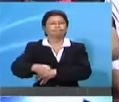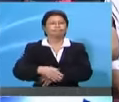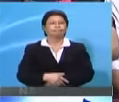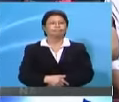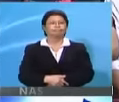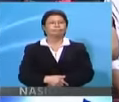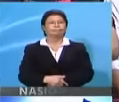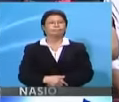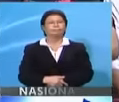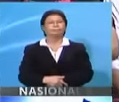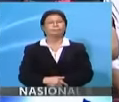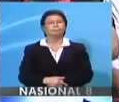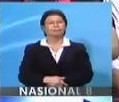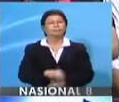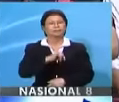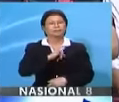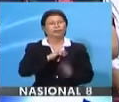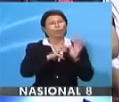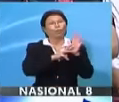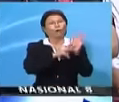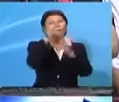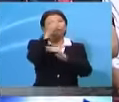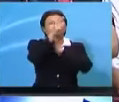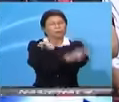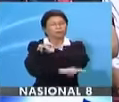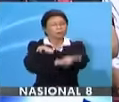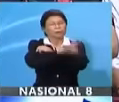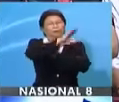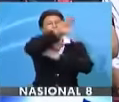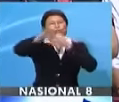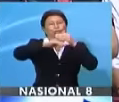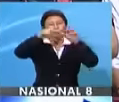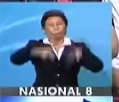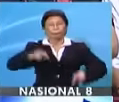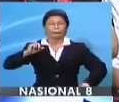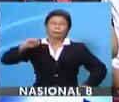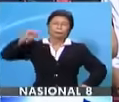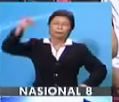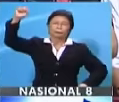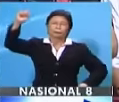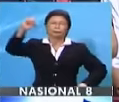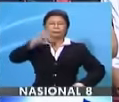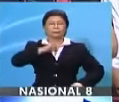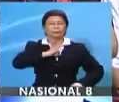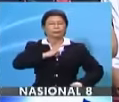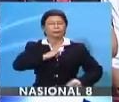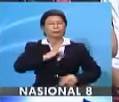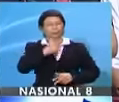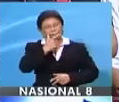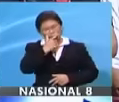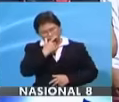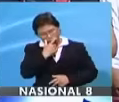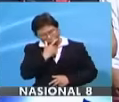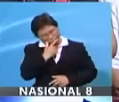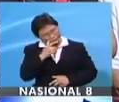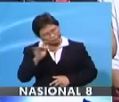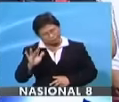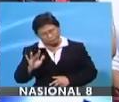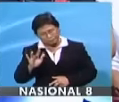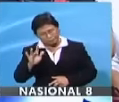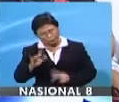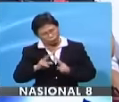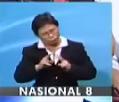Oleh itu, saya sebagai pihak kerja negeri dan seluruh rakyat Sabah melahirkan rasa sedih dan simpati yang amat